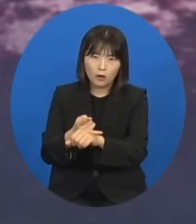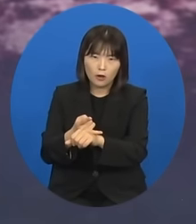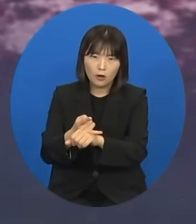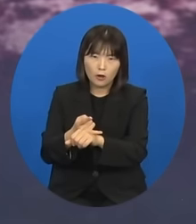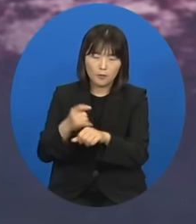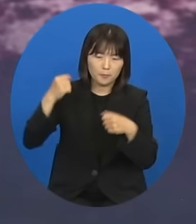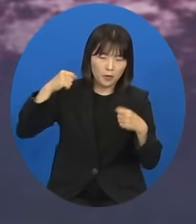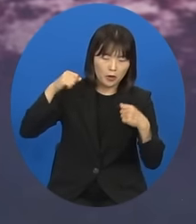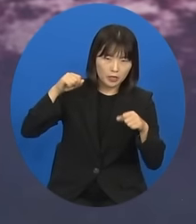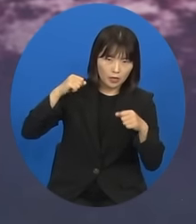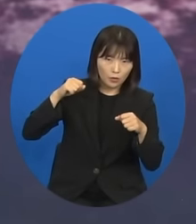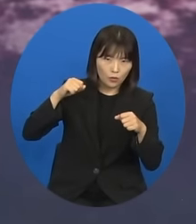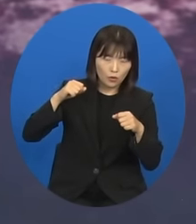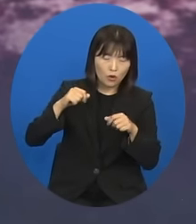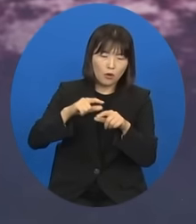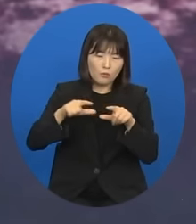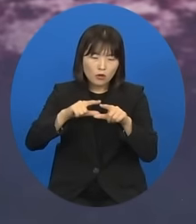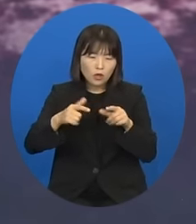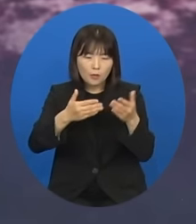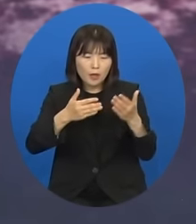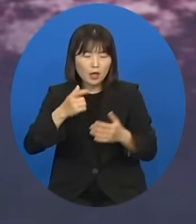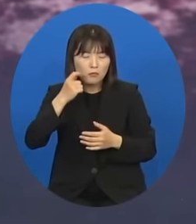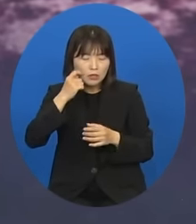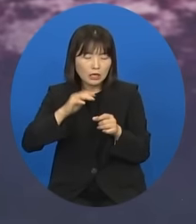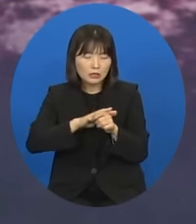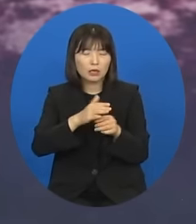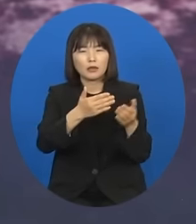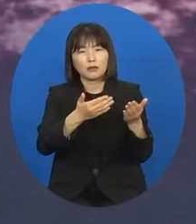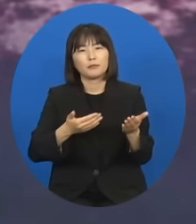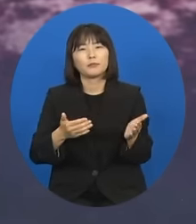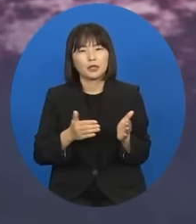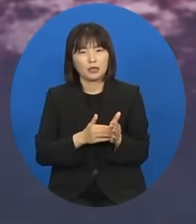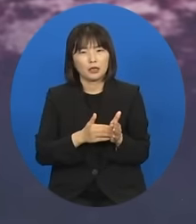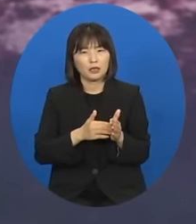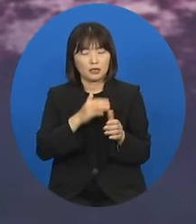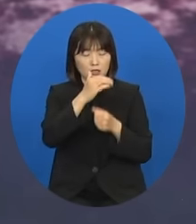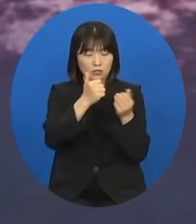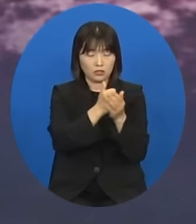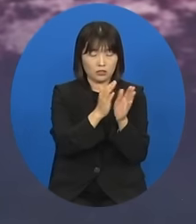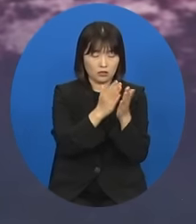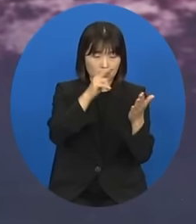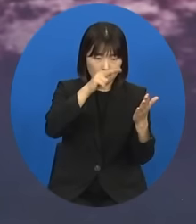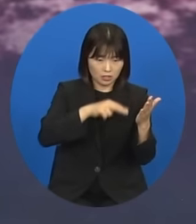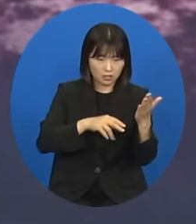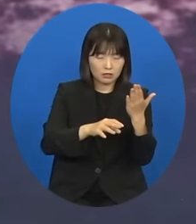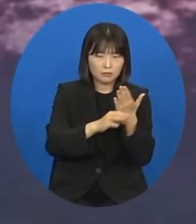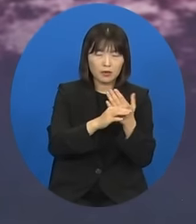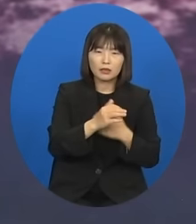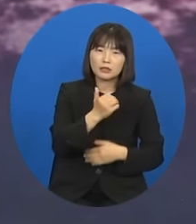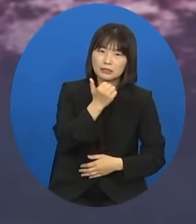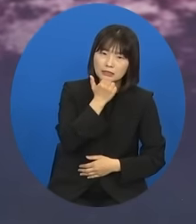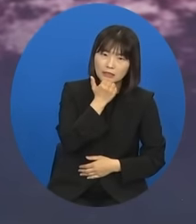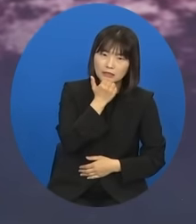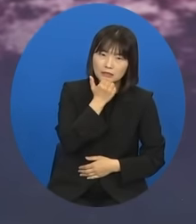받아보지 못한 사랑을 받아요 성잘 읽어보시면 이삭은